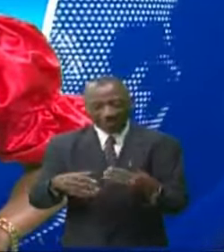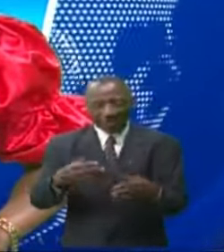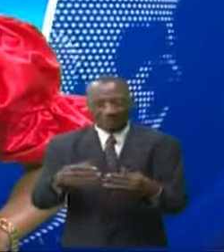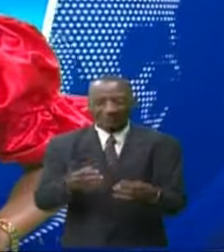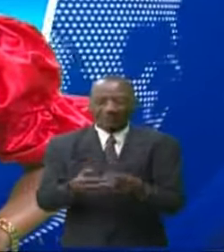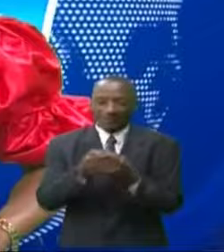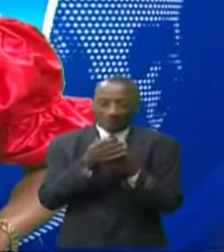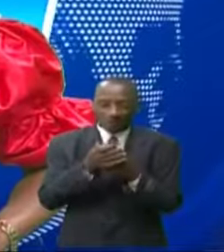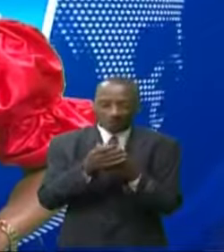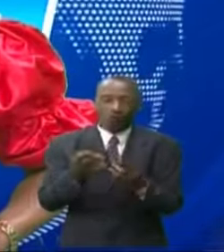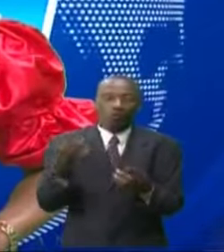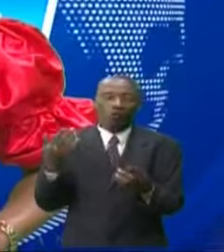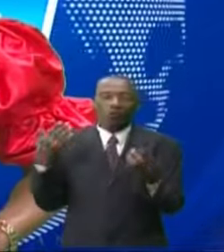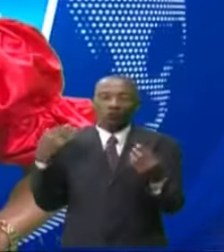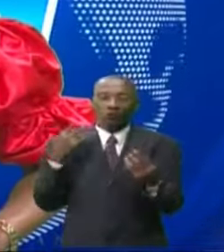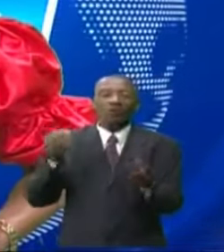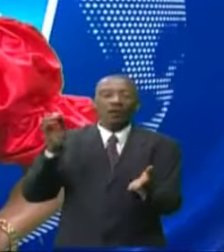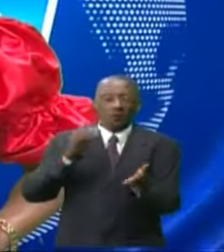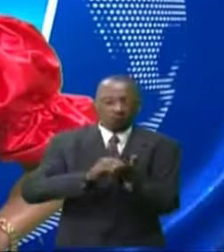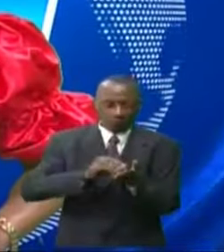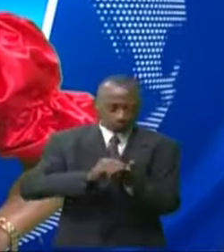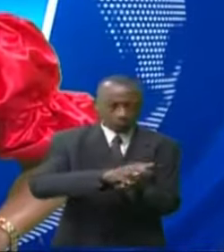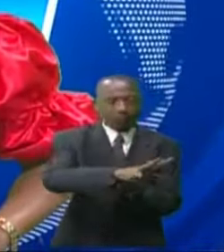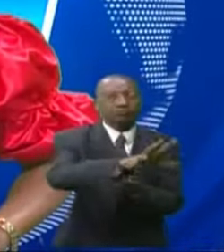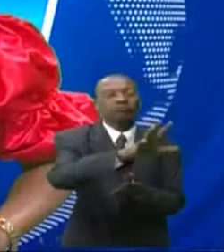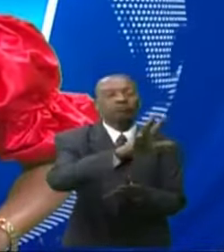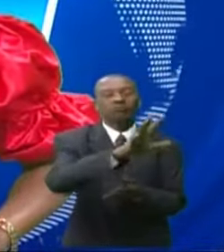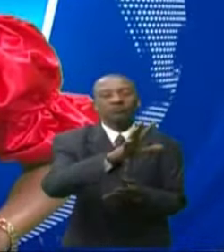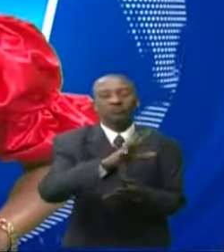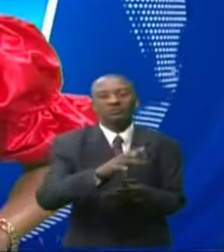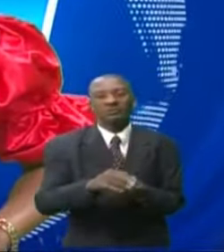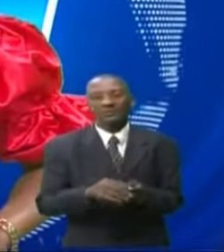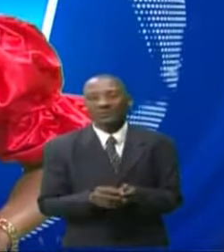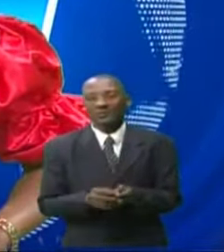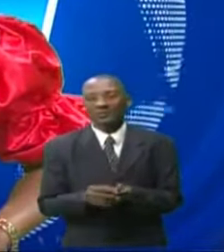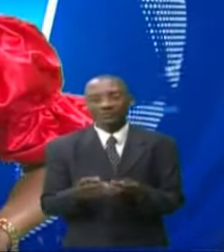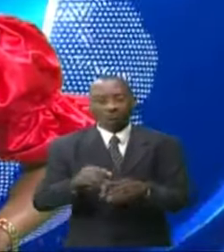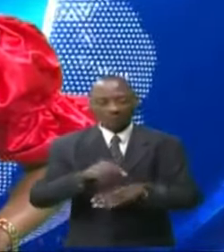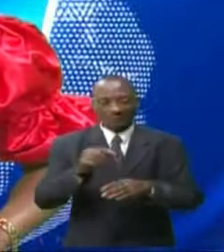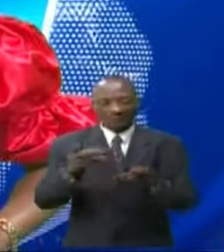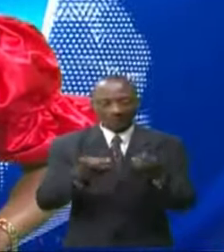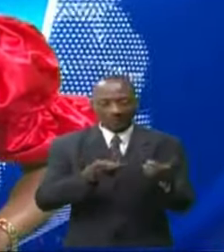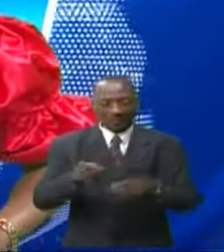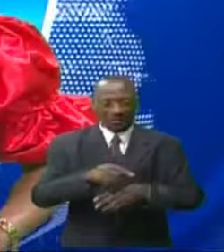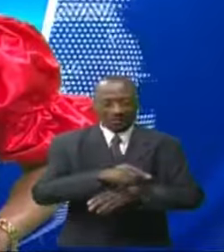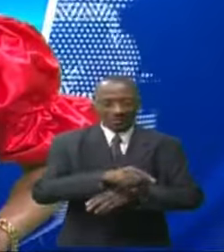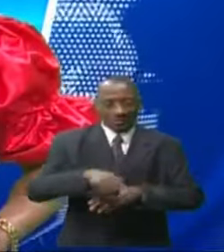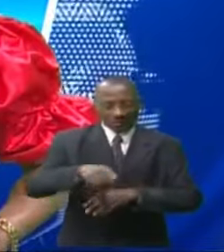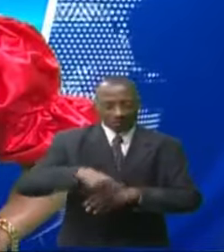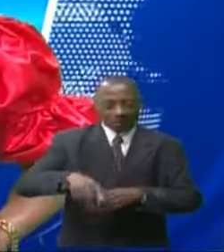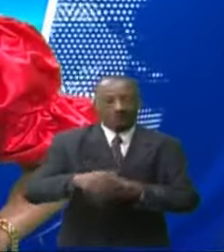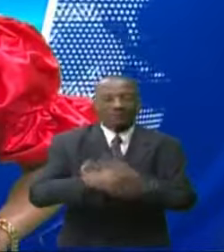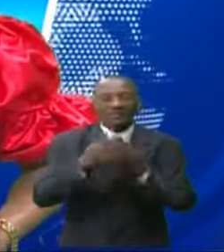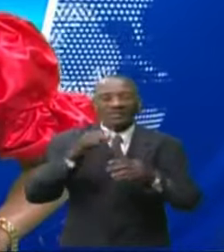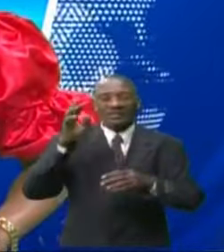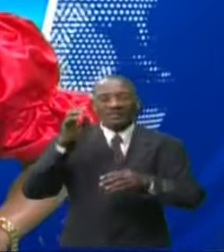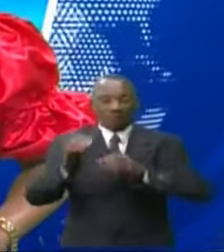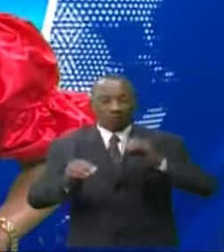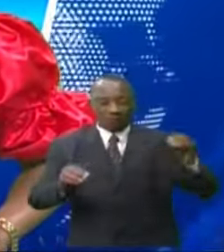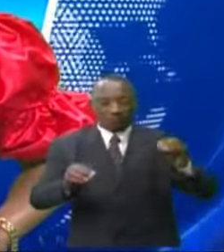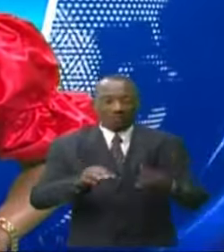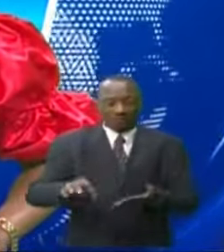travaux faites à Kinshasa le 26 octobre 2023 le directeur régional de Kinshasa ouest